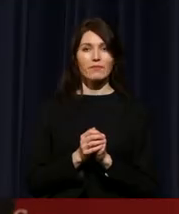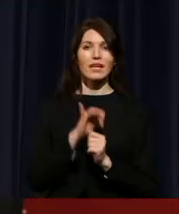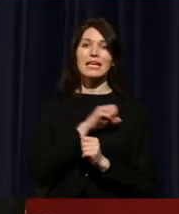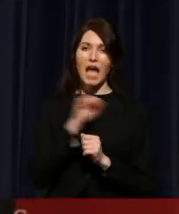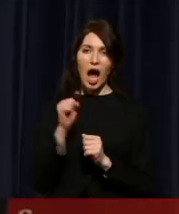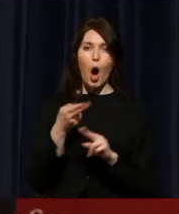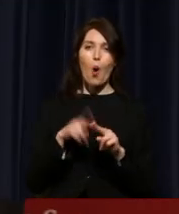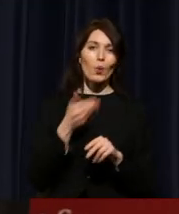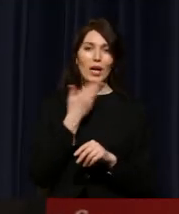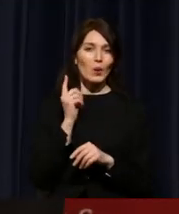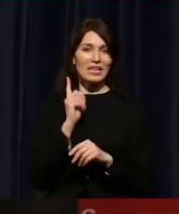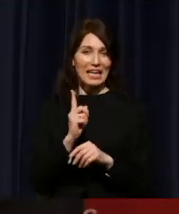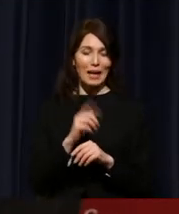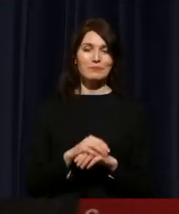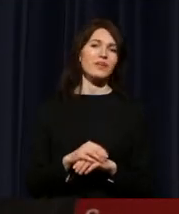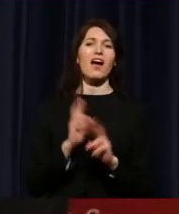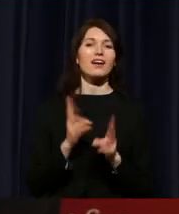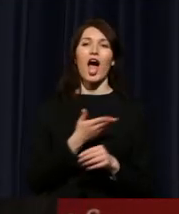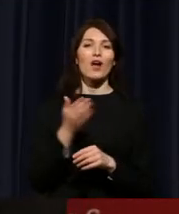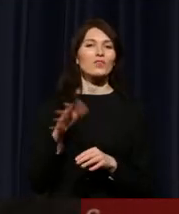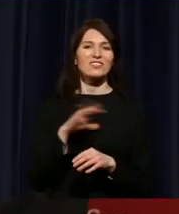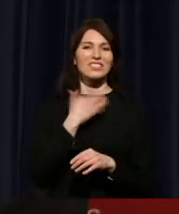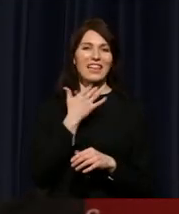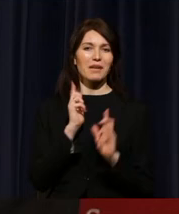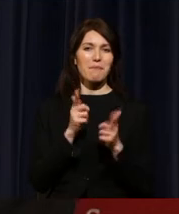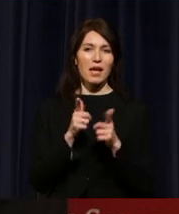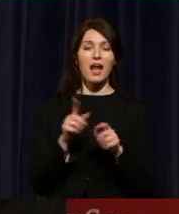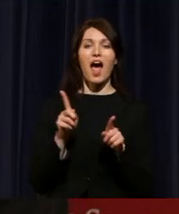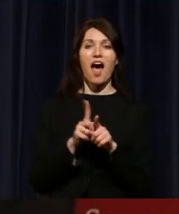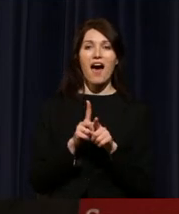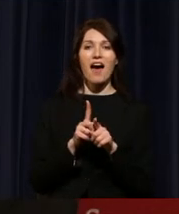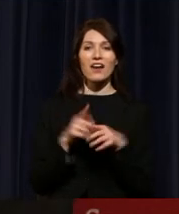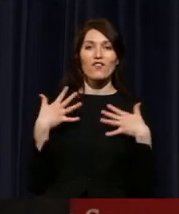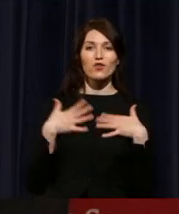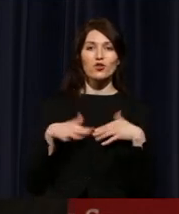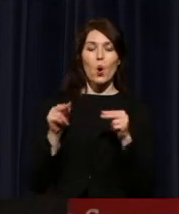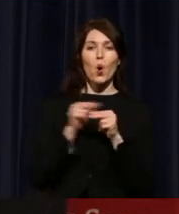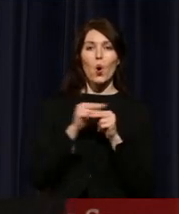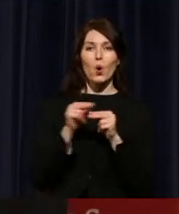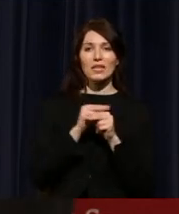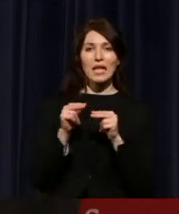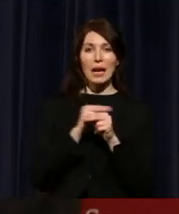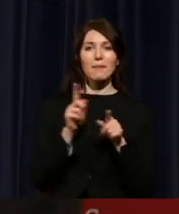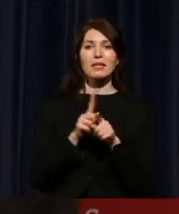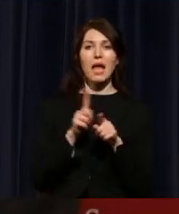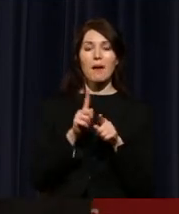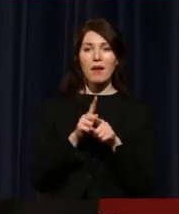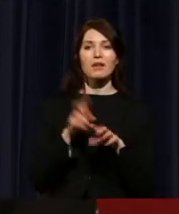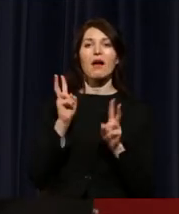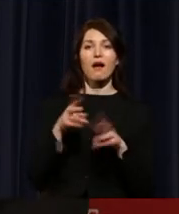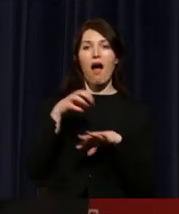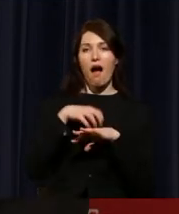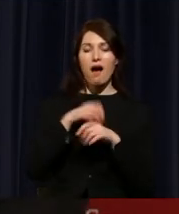Jā, un ne tikai. Kā arī, jūs visi negribat piekrist? Arī fizioterapeiti, tāpat tās kā ārsti strādā